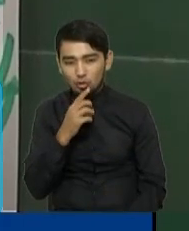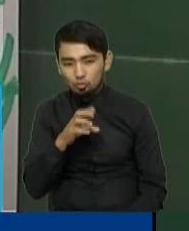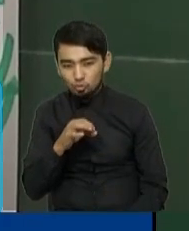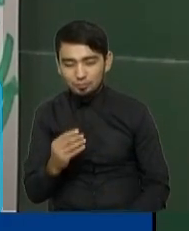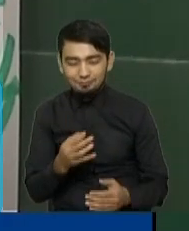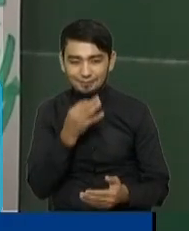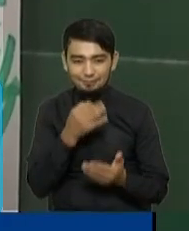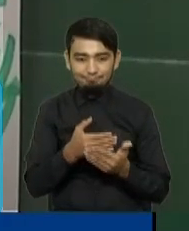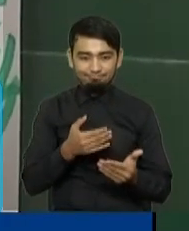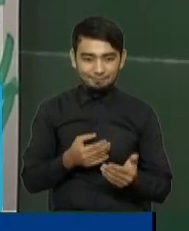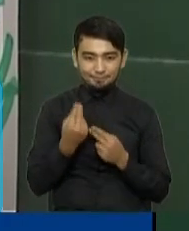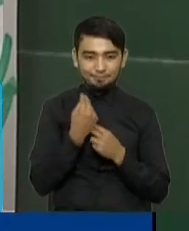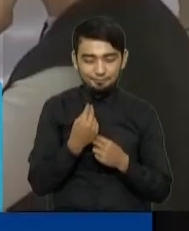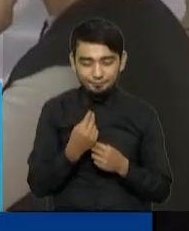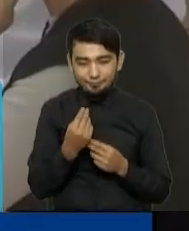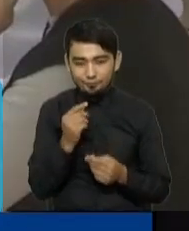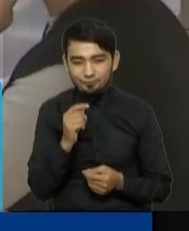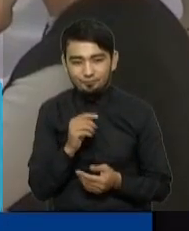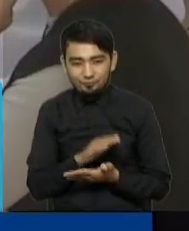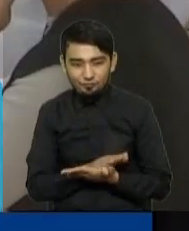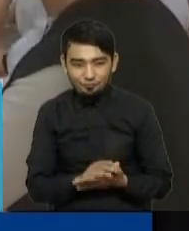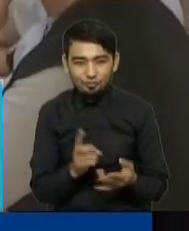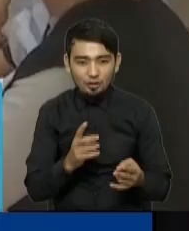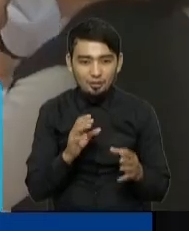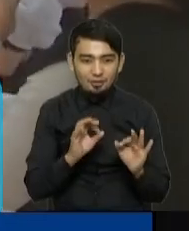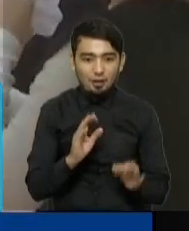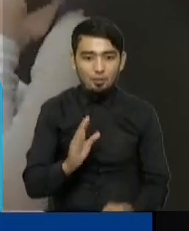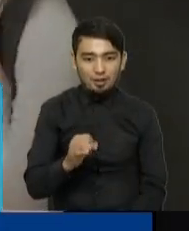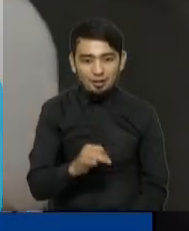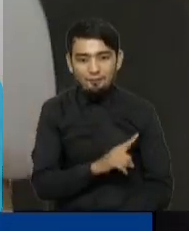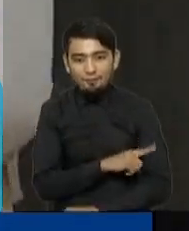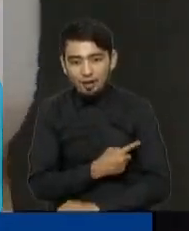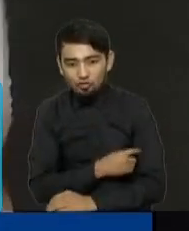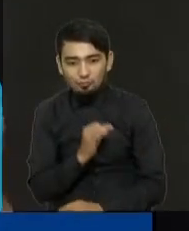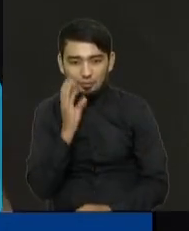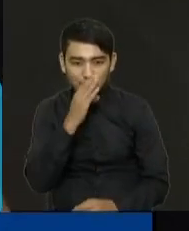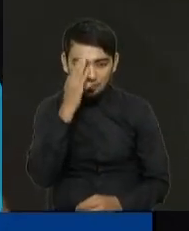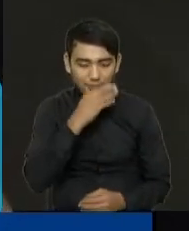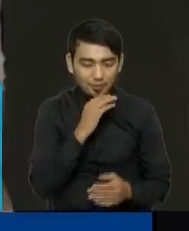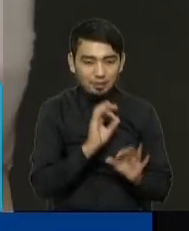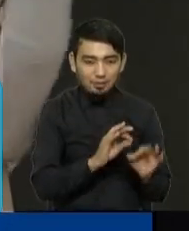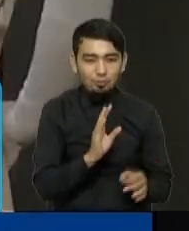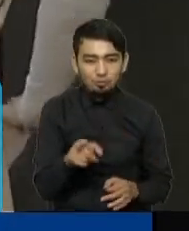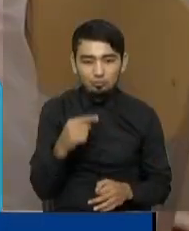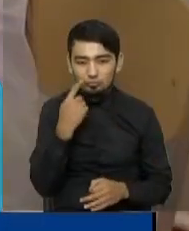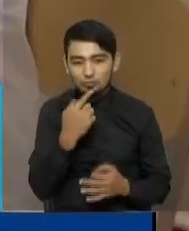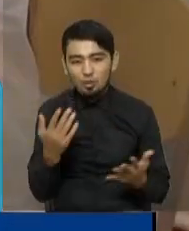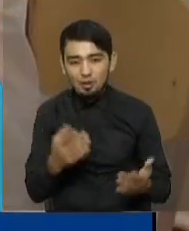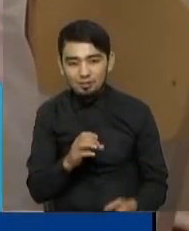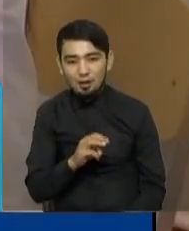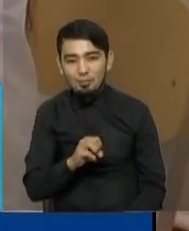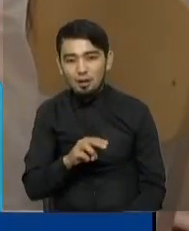істемек. Сондай-ақ олар тісі ауыратындарды есепке алып, дәрігерлер мен ата-аналарына ақпарат беретін болады. Стоматологтар бұл жоба